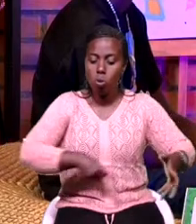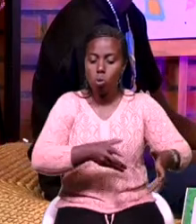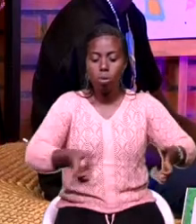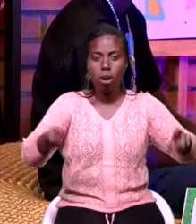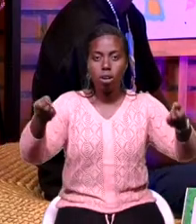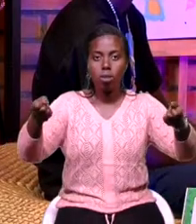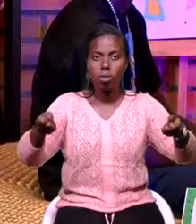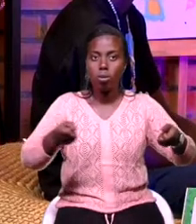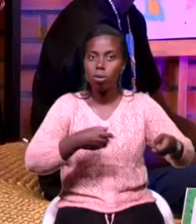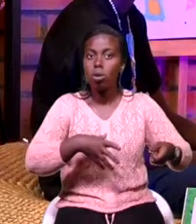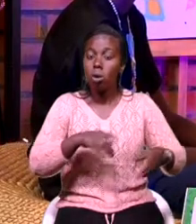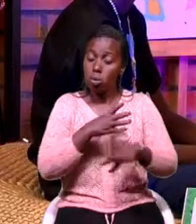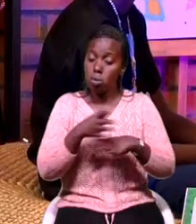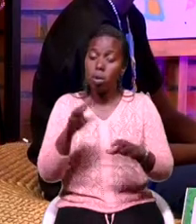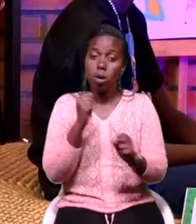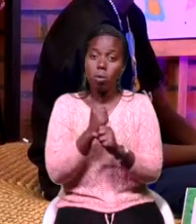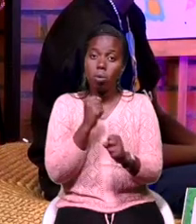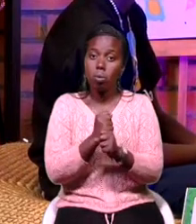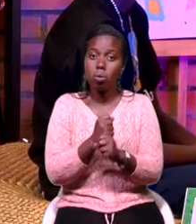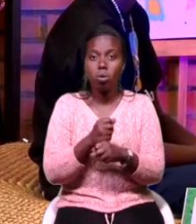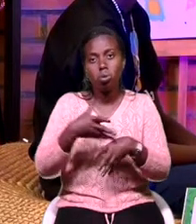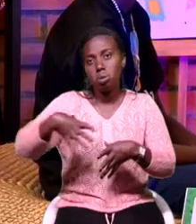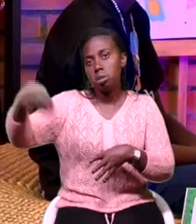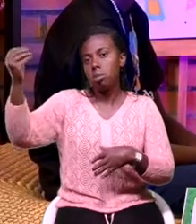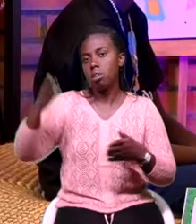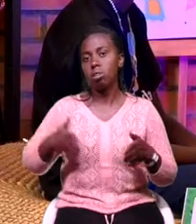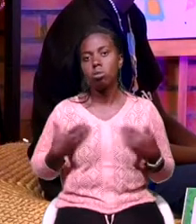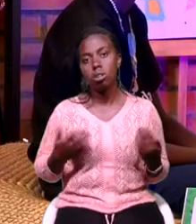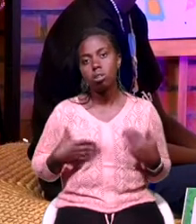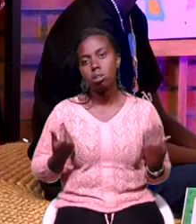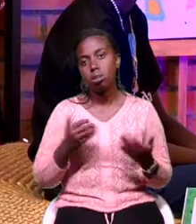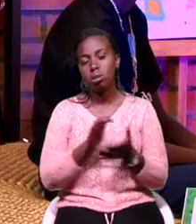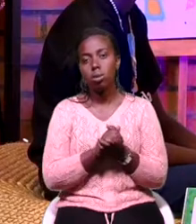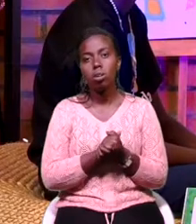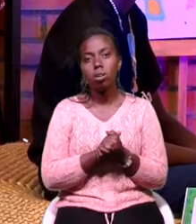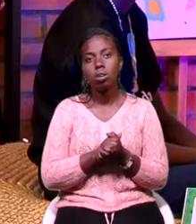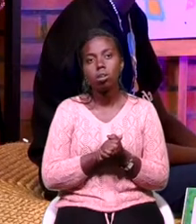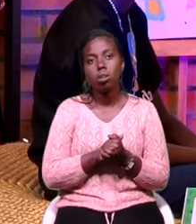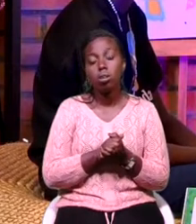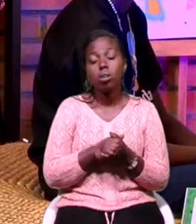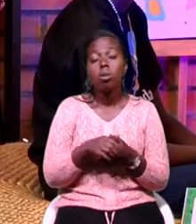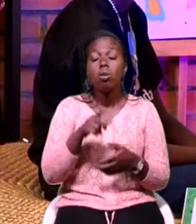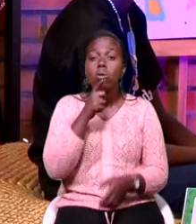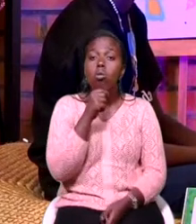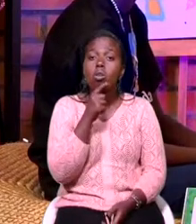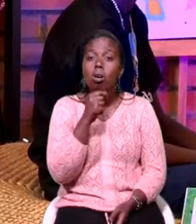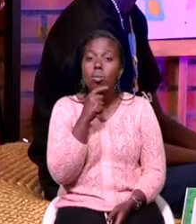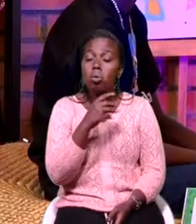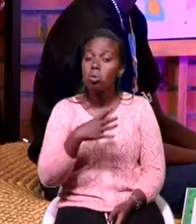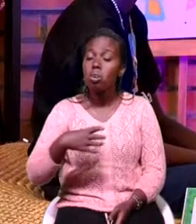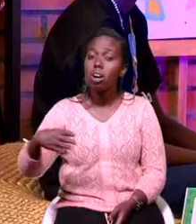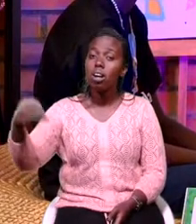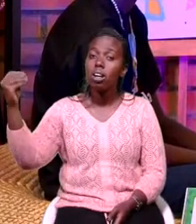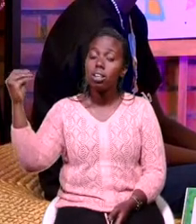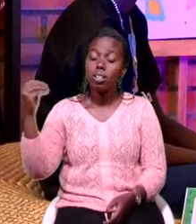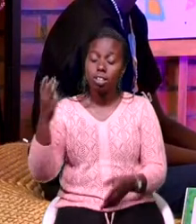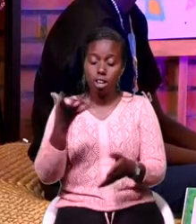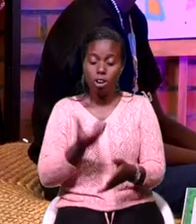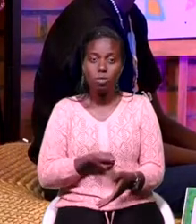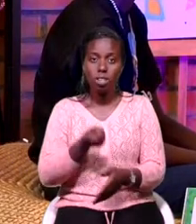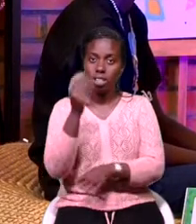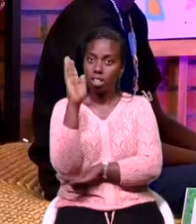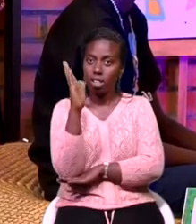gukora ubwato hasigaye ugende unezerwe nuko wa muhungu aragenda akata cya